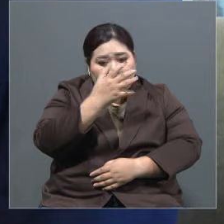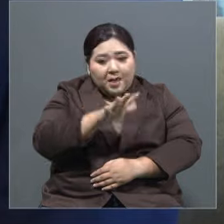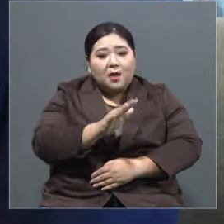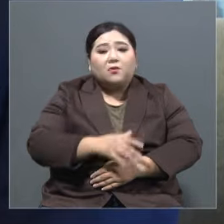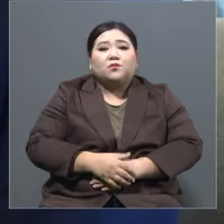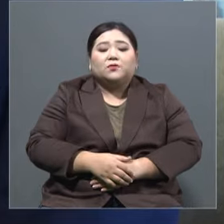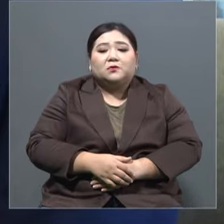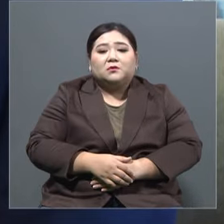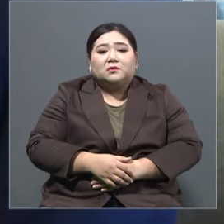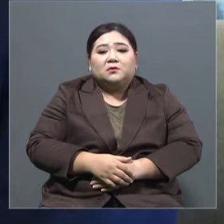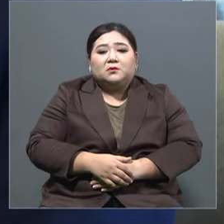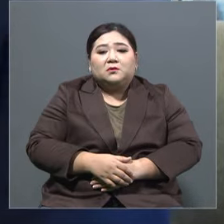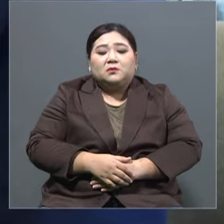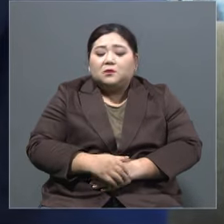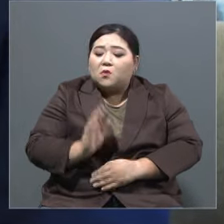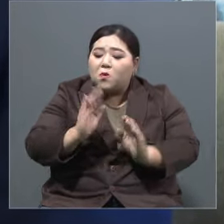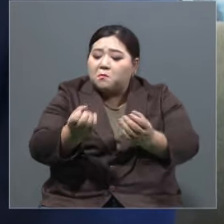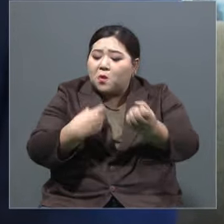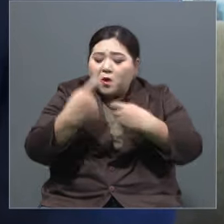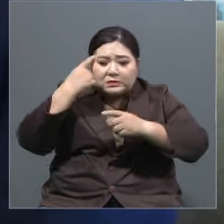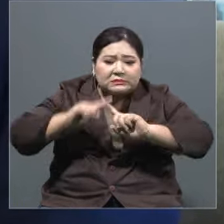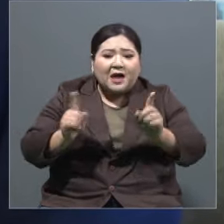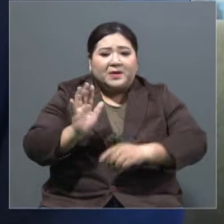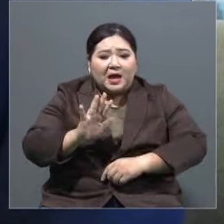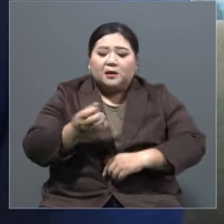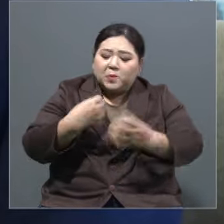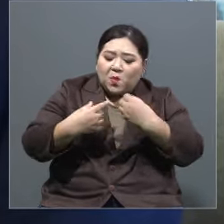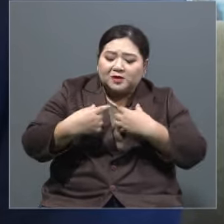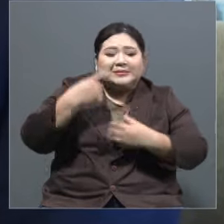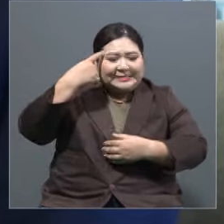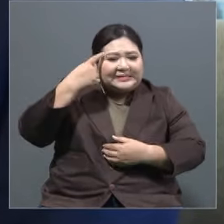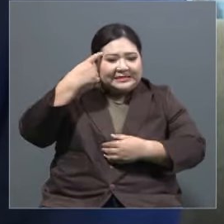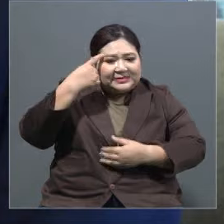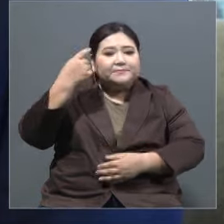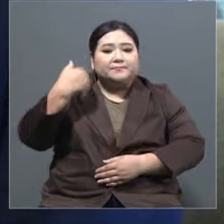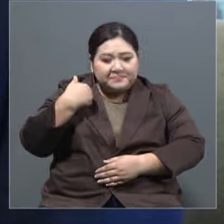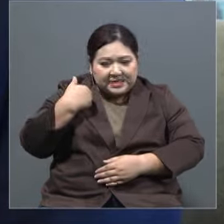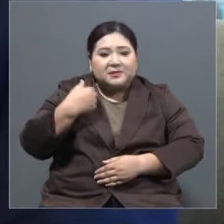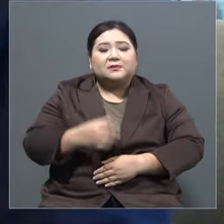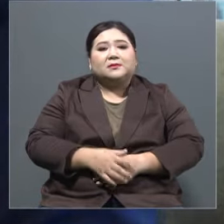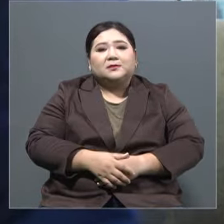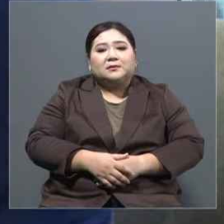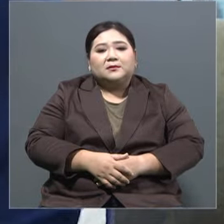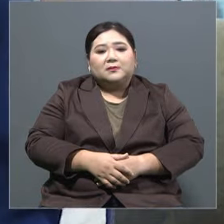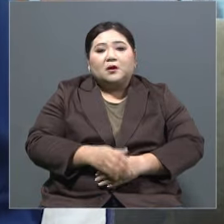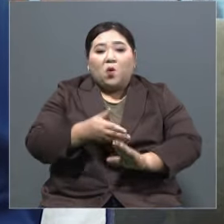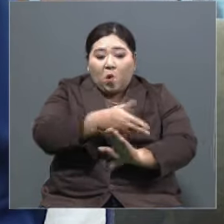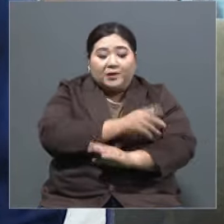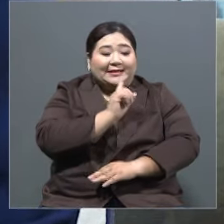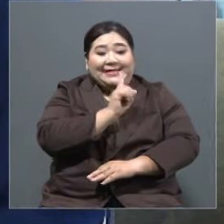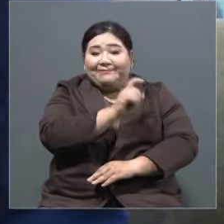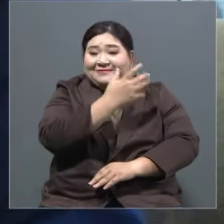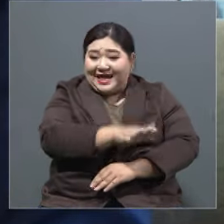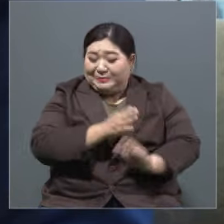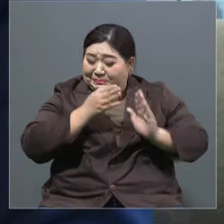ทุกเสียงที่มีการท้วงติงมาหรืออะไรผมพิจารณาตลอดนะครับผมมั่นใจว่าผมได้มีการเพราะว่าเคสที่ผมก็ถามไปโดยเฉพาะเ